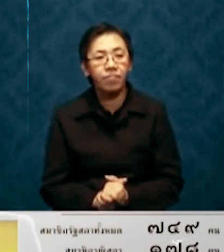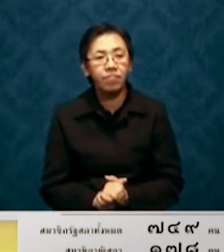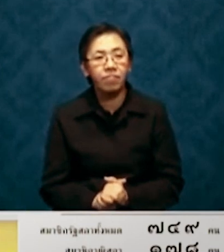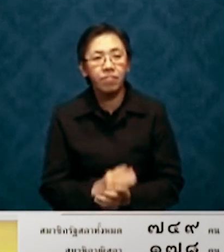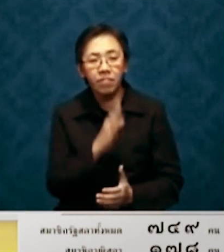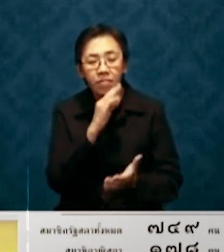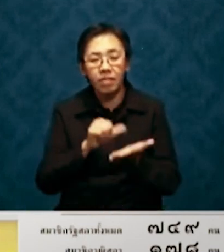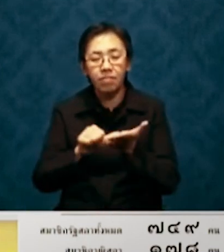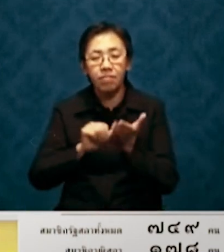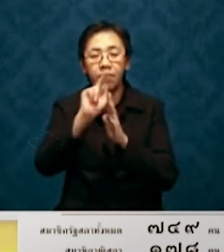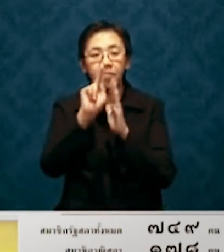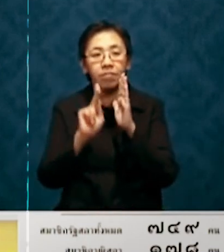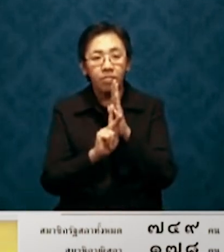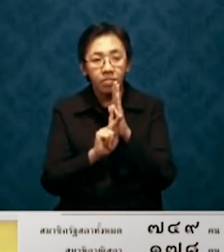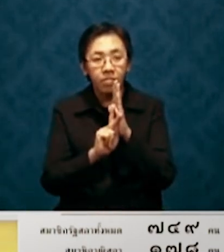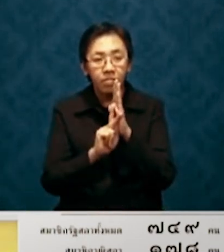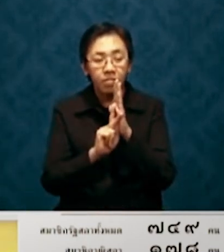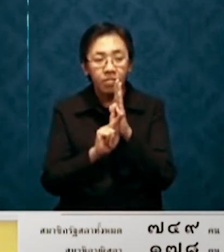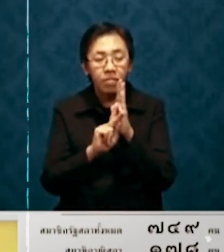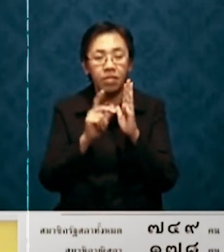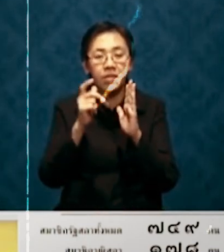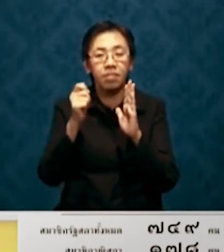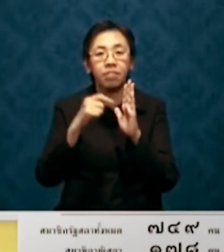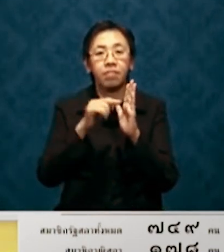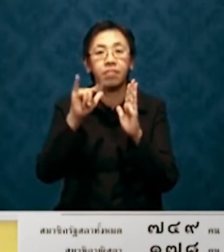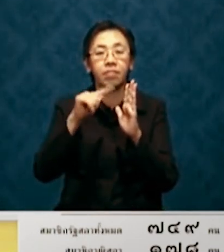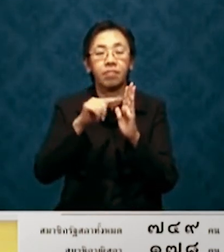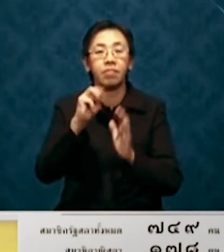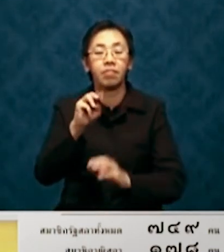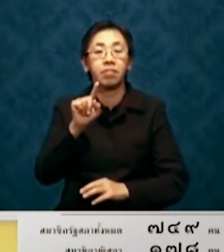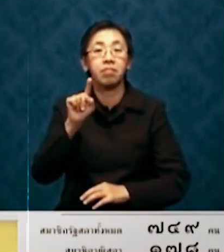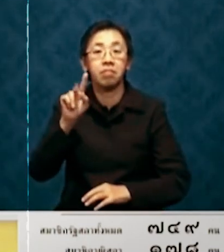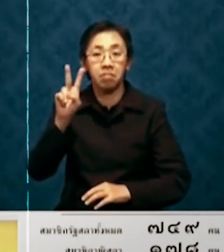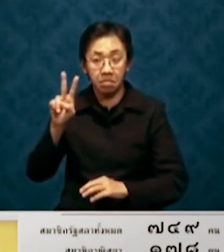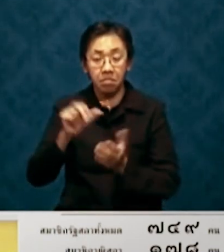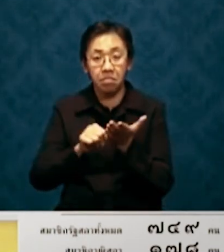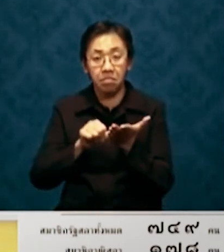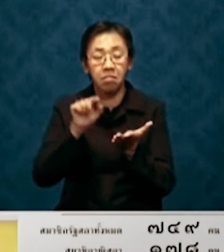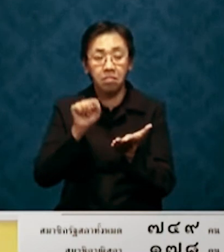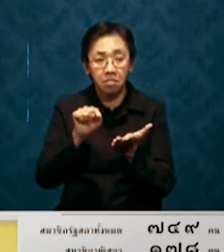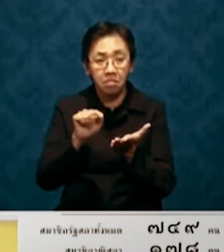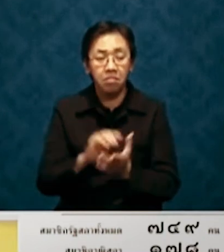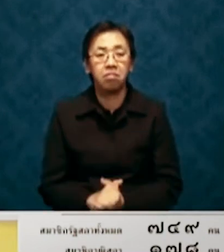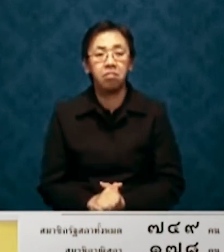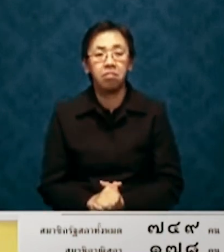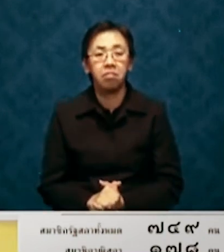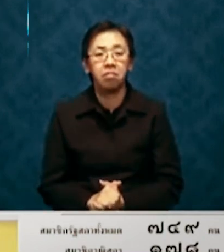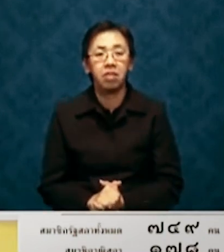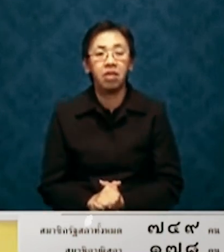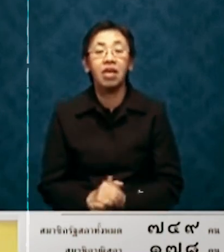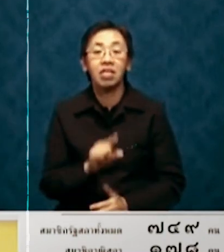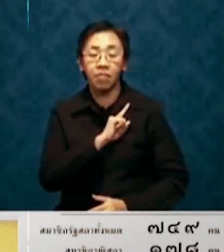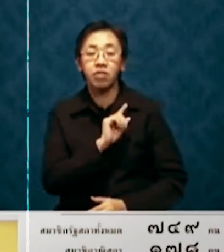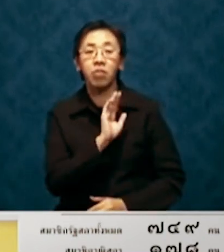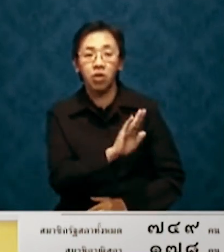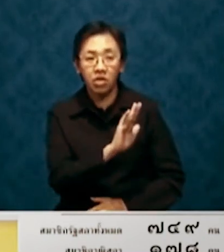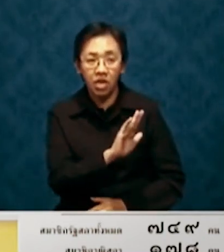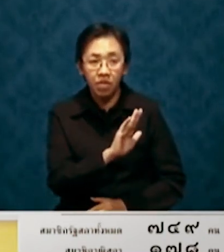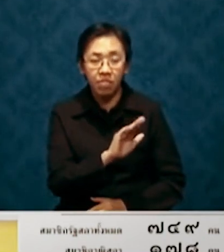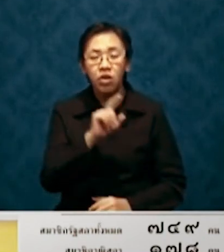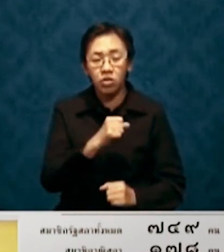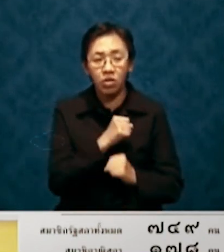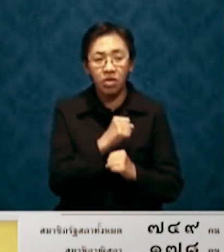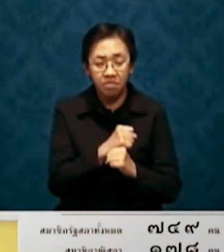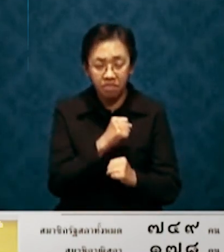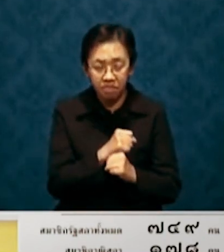ไขรัฐธรรมนูญแก้ไขประมวลกฎหมายอาญามาตรา112นั้นเป็นพันธกิจของท่านเป็นสิ่งที่ท่านก็ต้อง